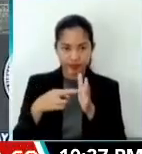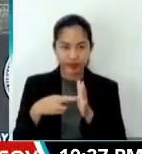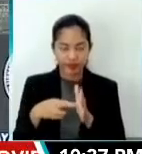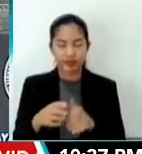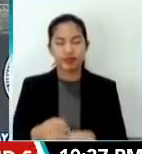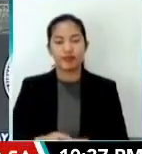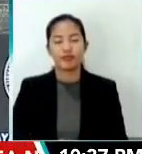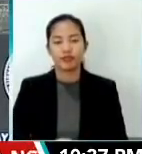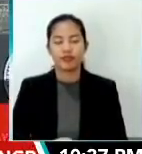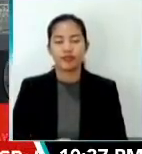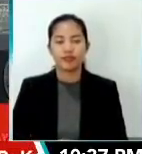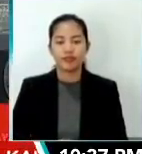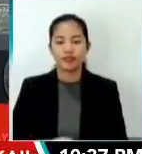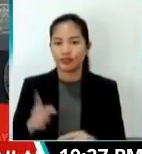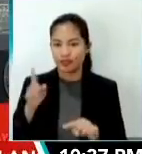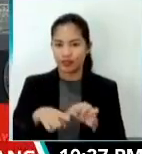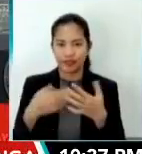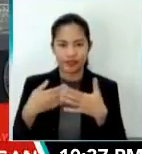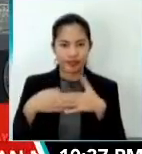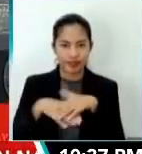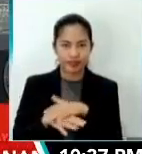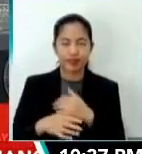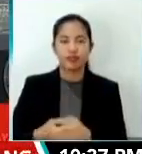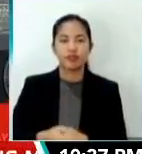tayo magpapapasok ng ibang mga